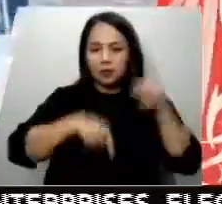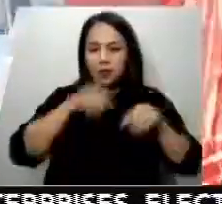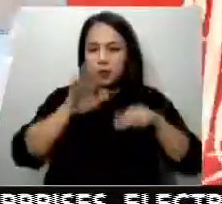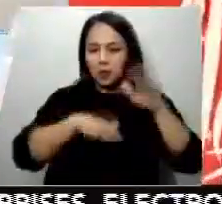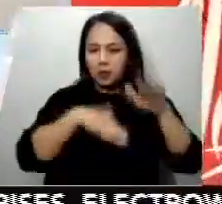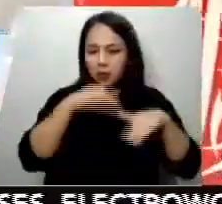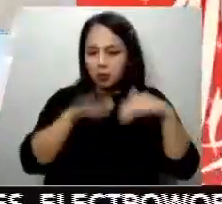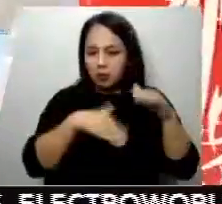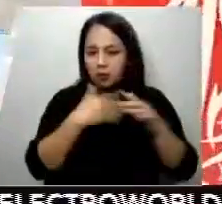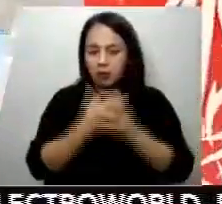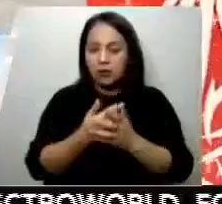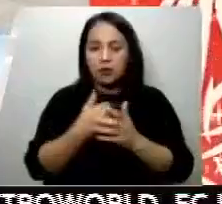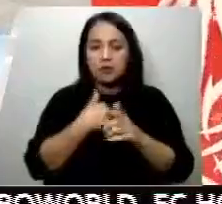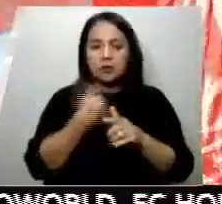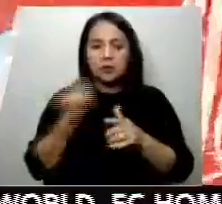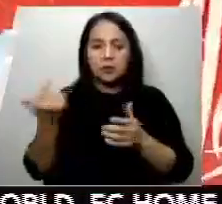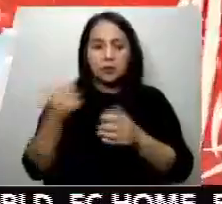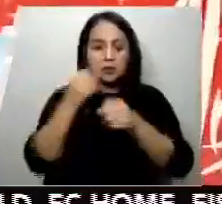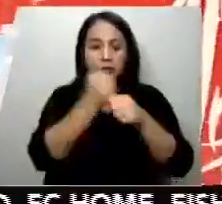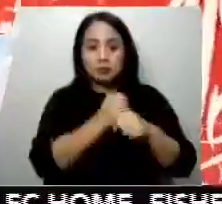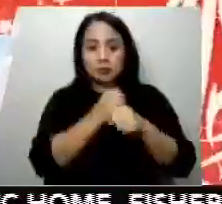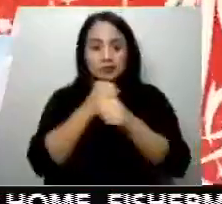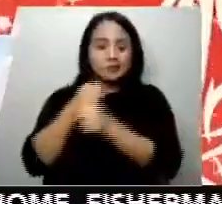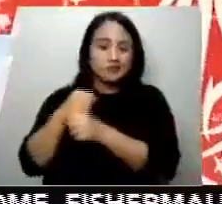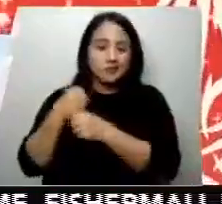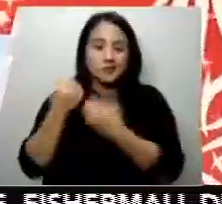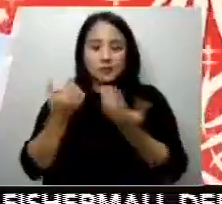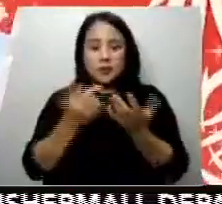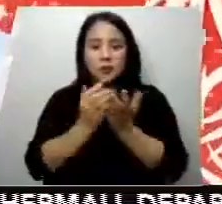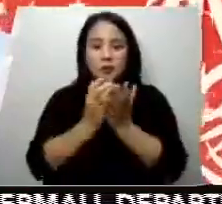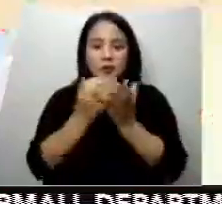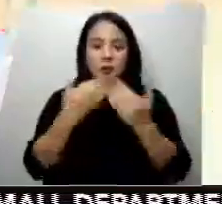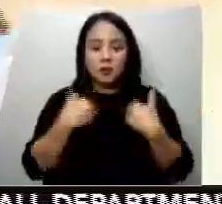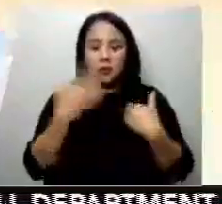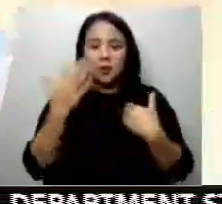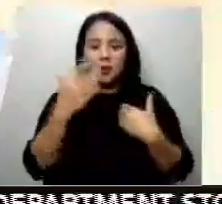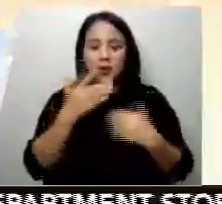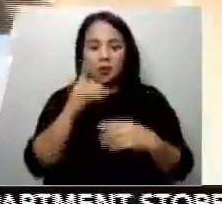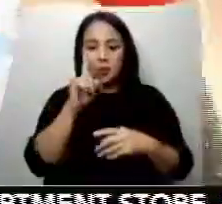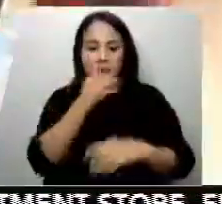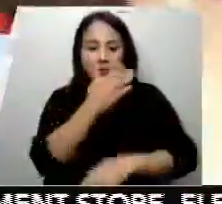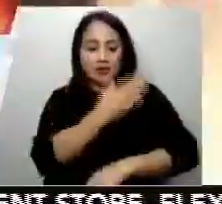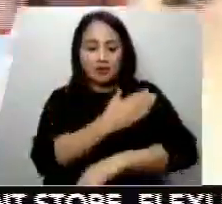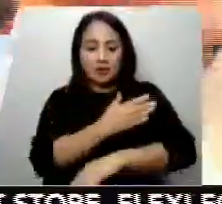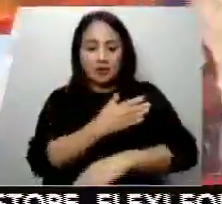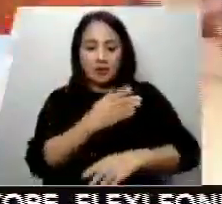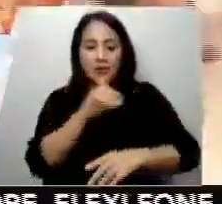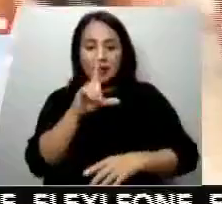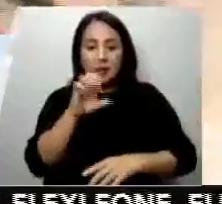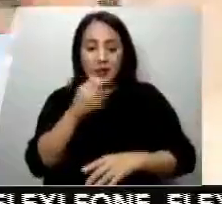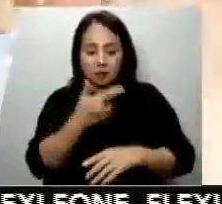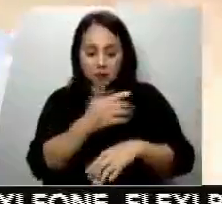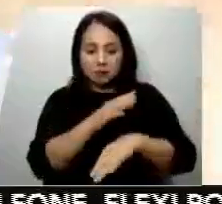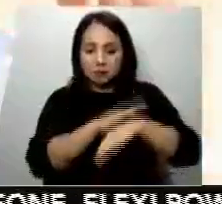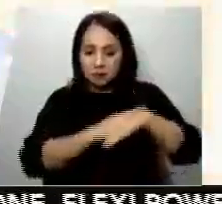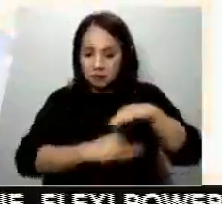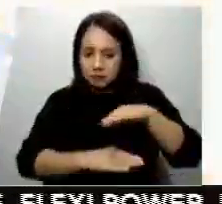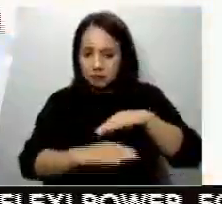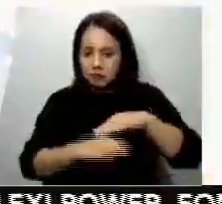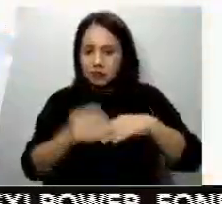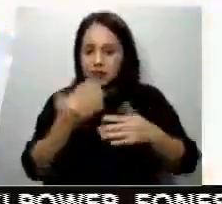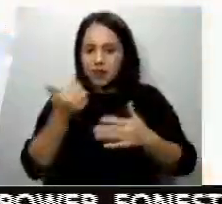Dragon Boat Racer namang si Daisy Jane, isinilang na walang isang paa. Si Sunny at Daisy, ilan lang